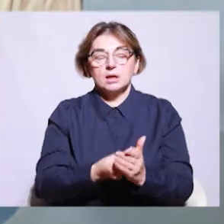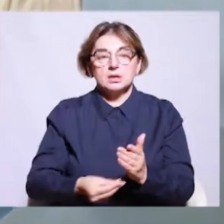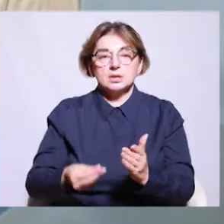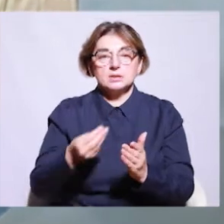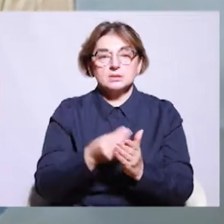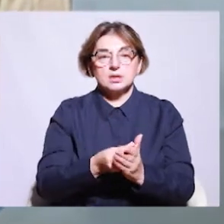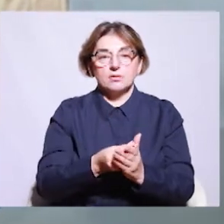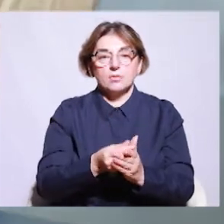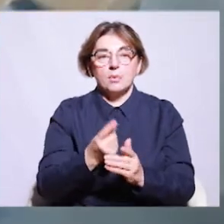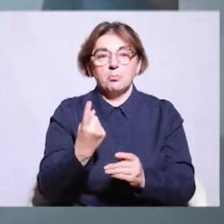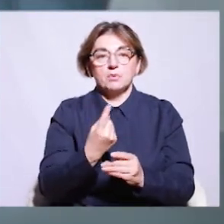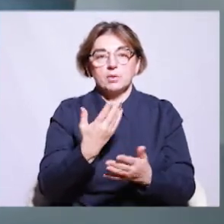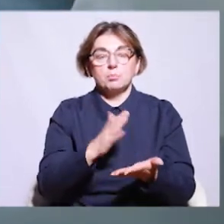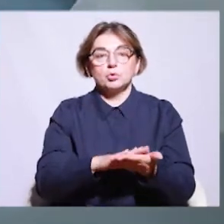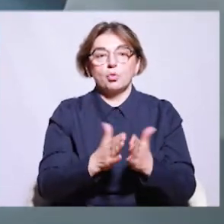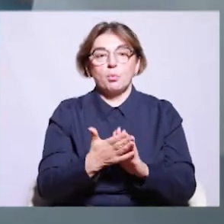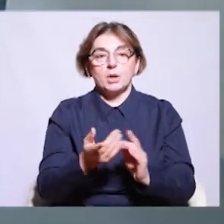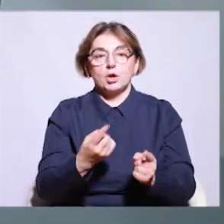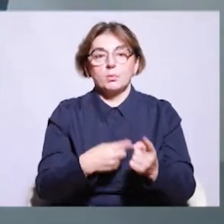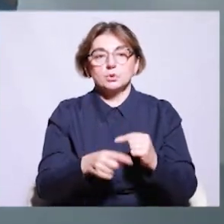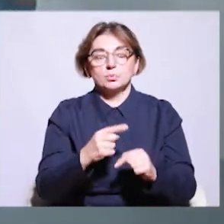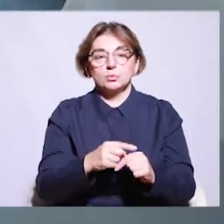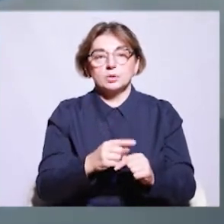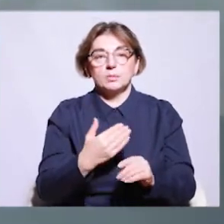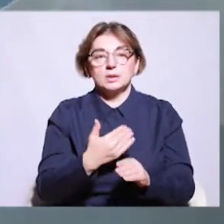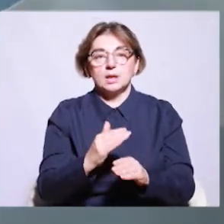პირვანდელ მდგომარეობას.